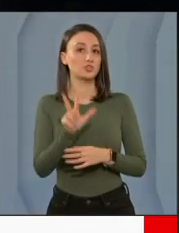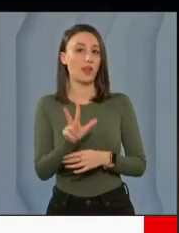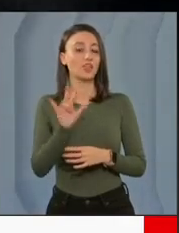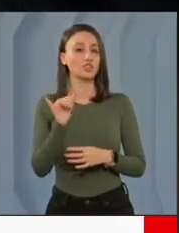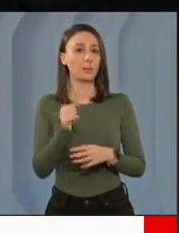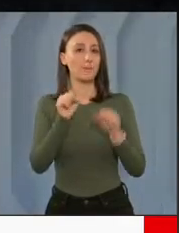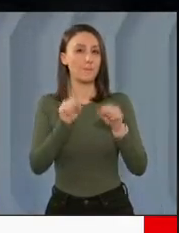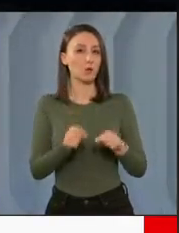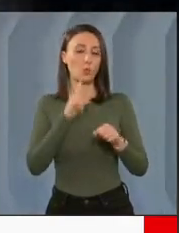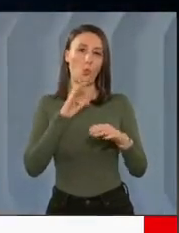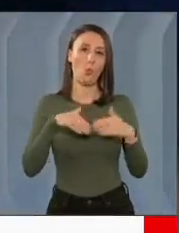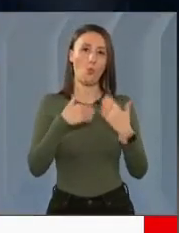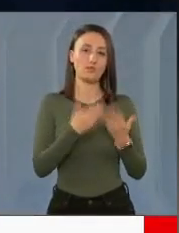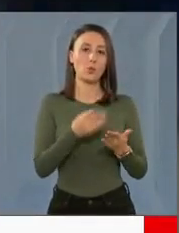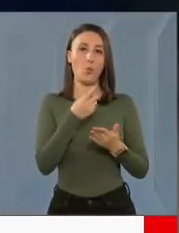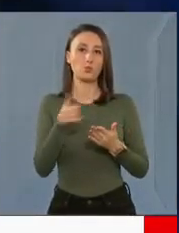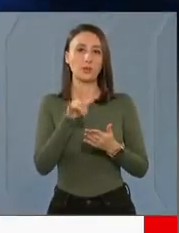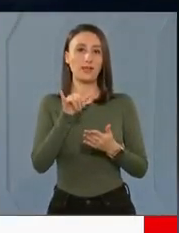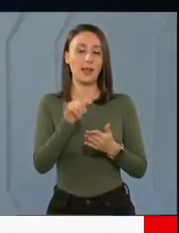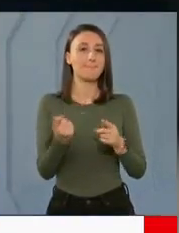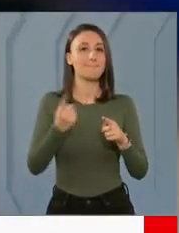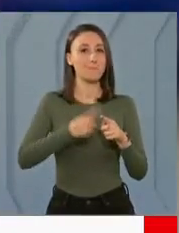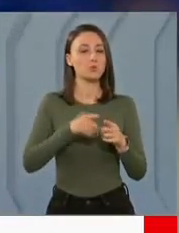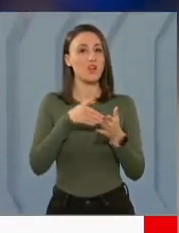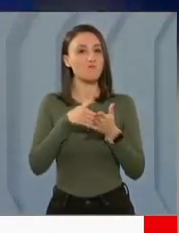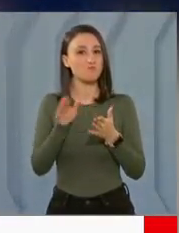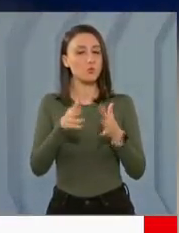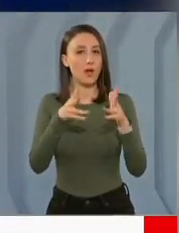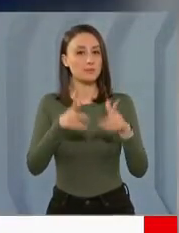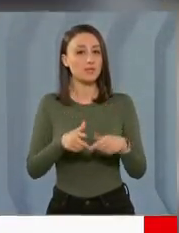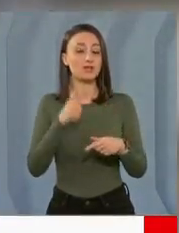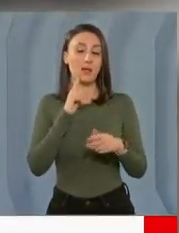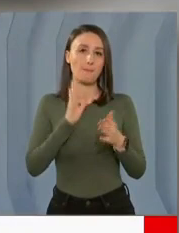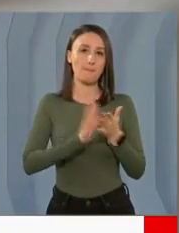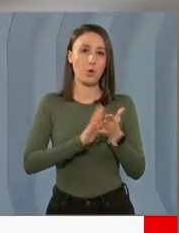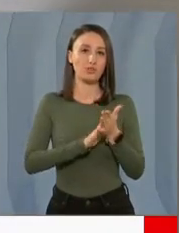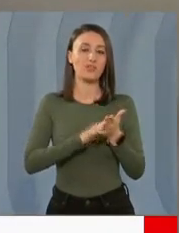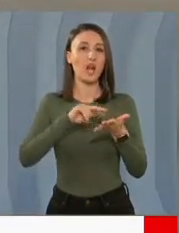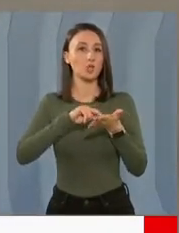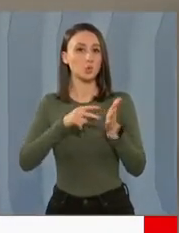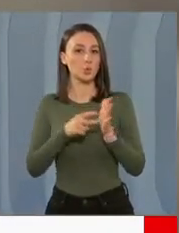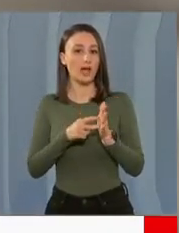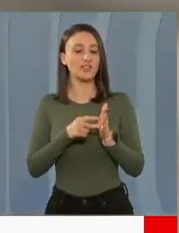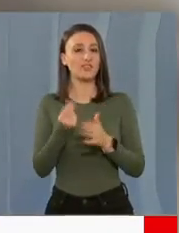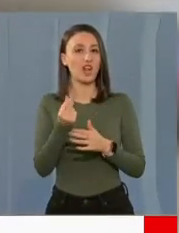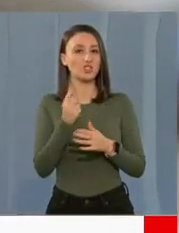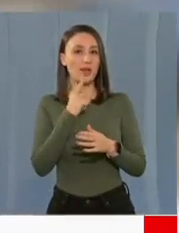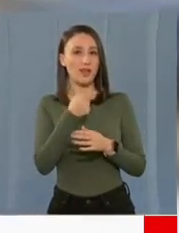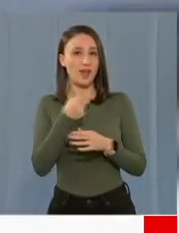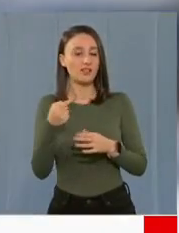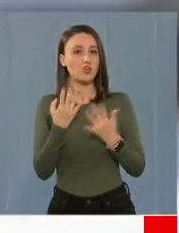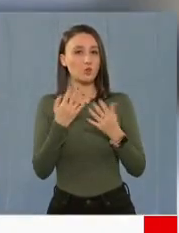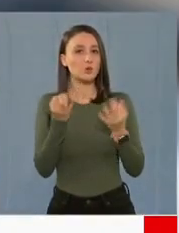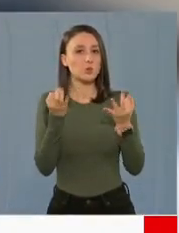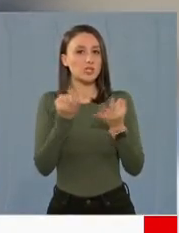dar patronatul a oferit doar 100 de lei în plus. Refuzul administrației ar fi motivat de rezultatele financiare negative și numărul